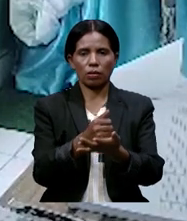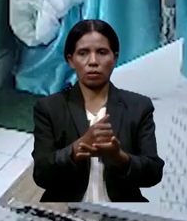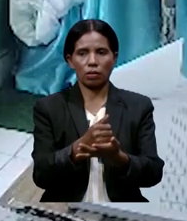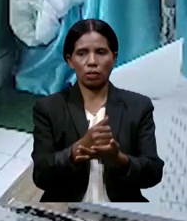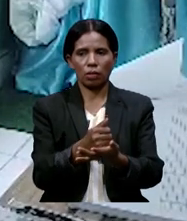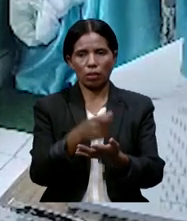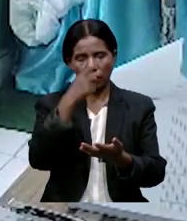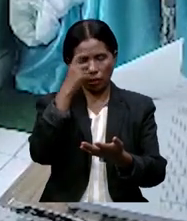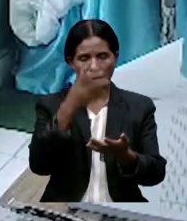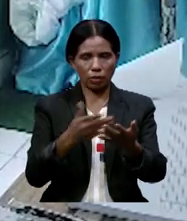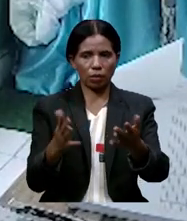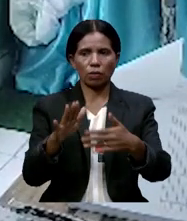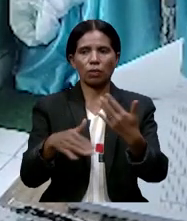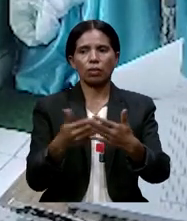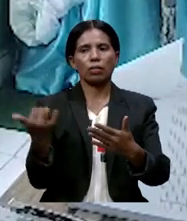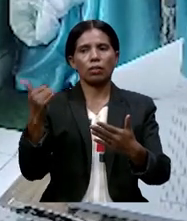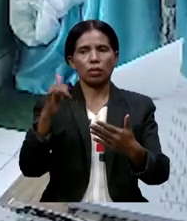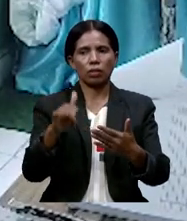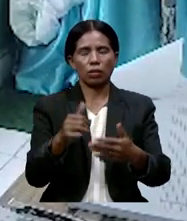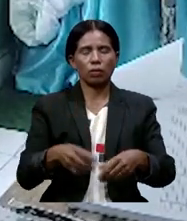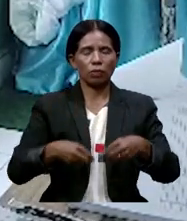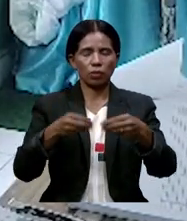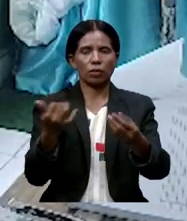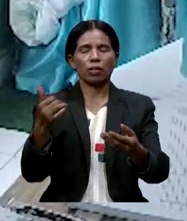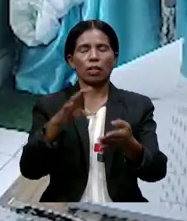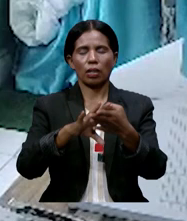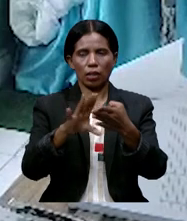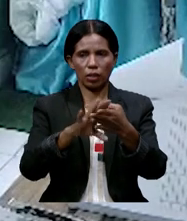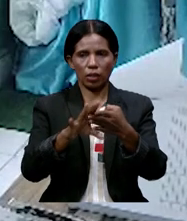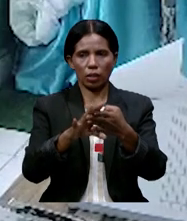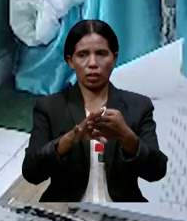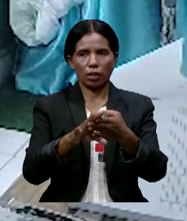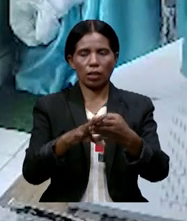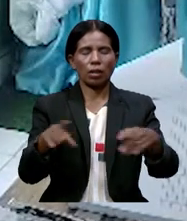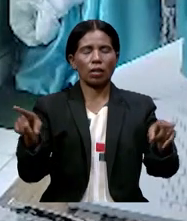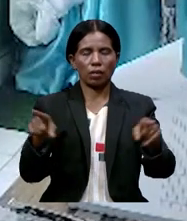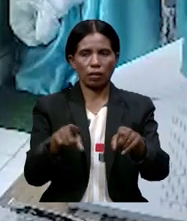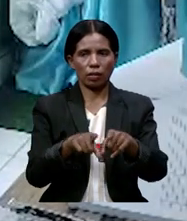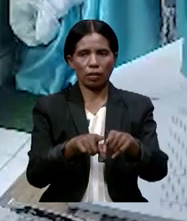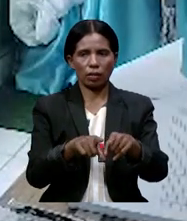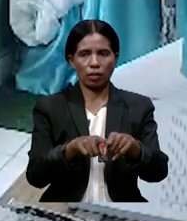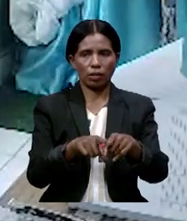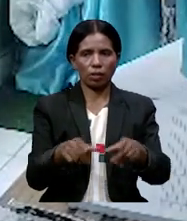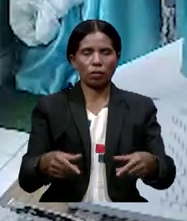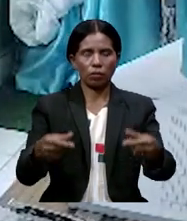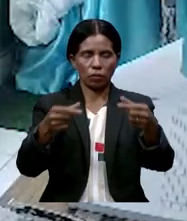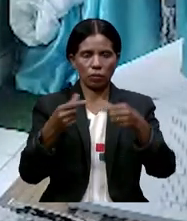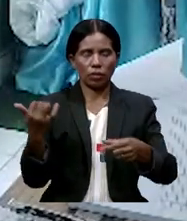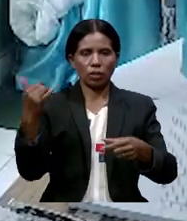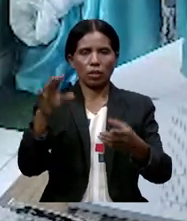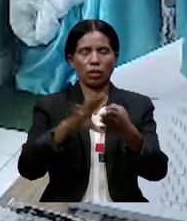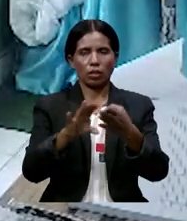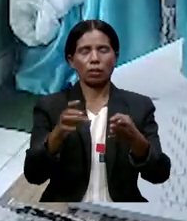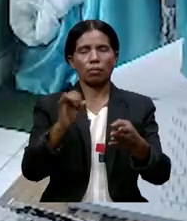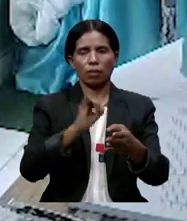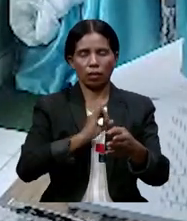tamba kada fasilitar sira sumete sirne pedido ne regularmente o mensalmente sira sumete sirne pedido ba horex